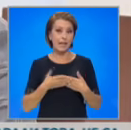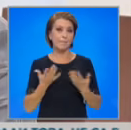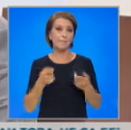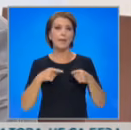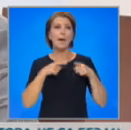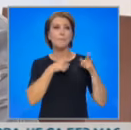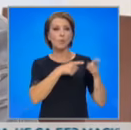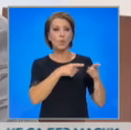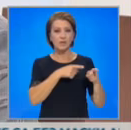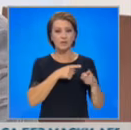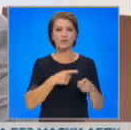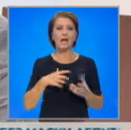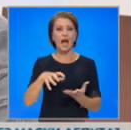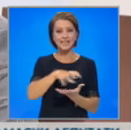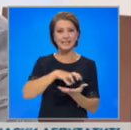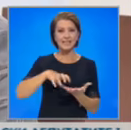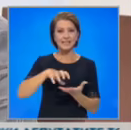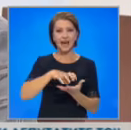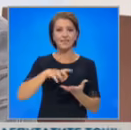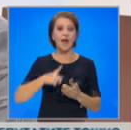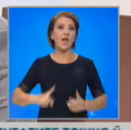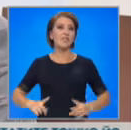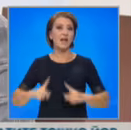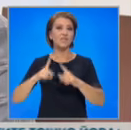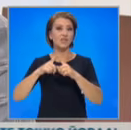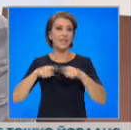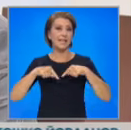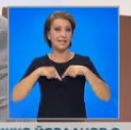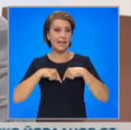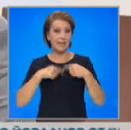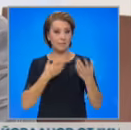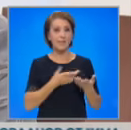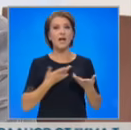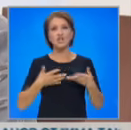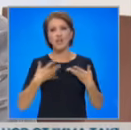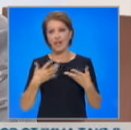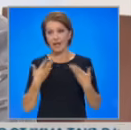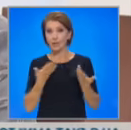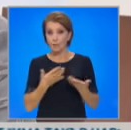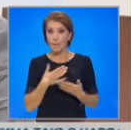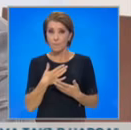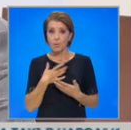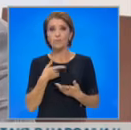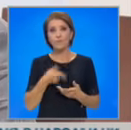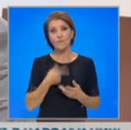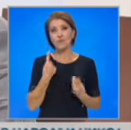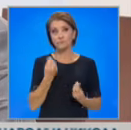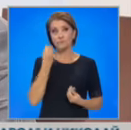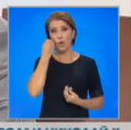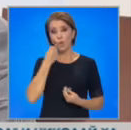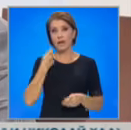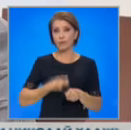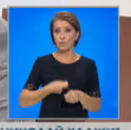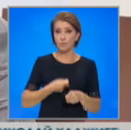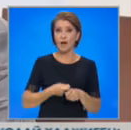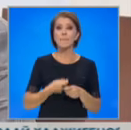ВСС, дълбока реформа по отношение философията на КОМПИ. Това ни беше желанието и това щеше да е добре да направим. Уви, сега